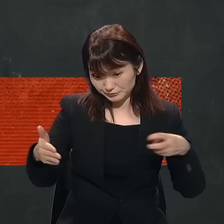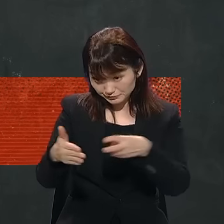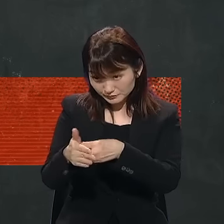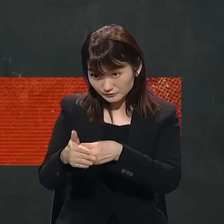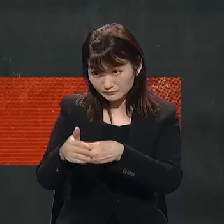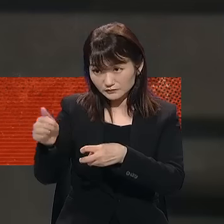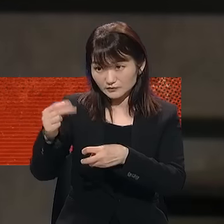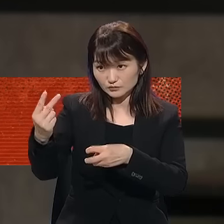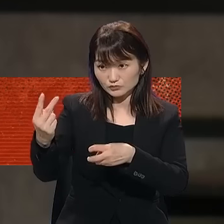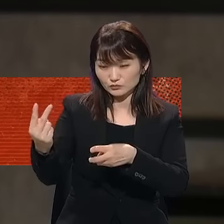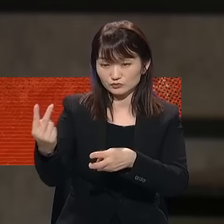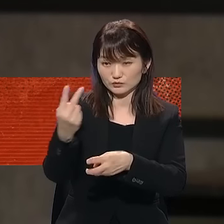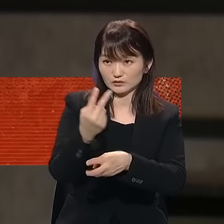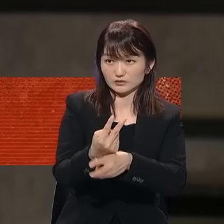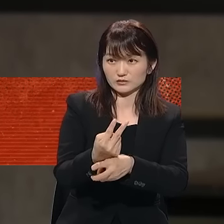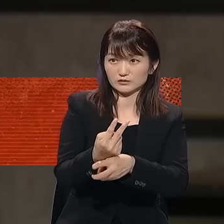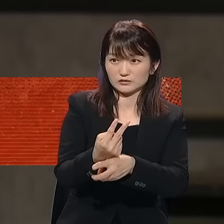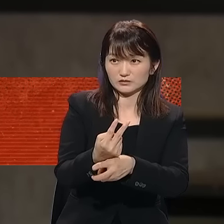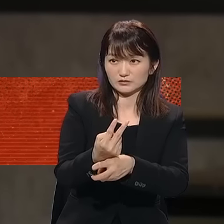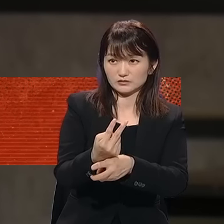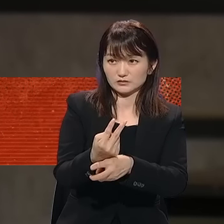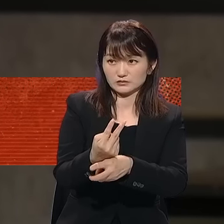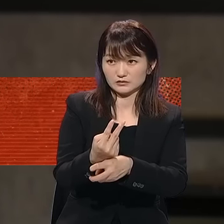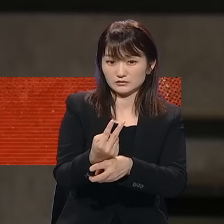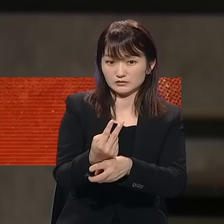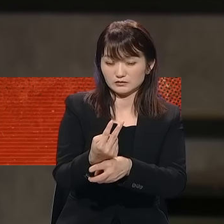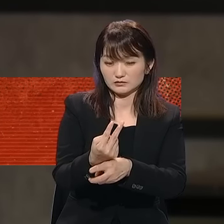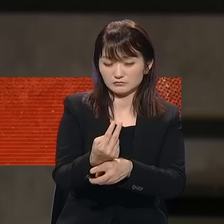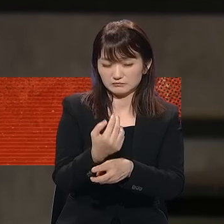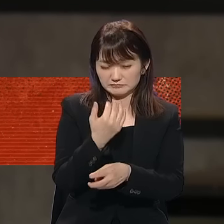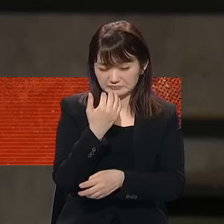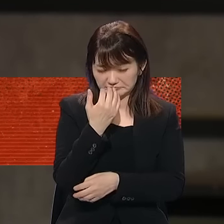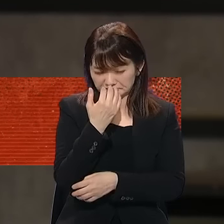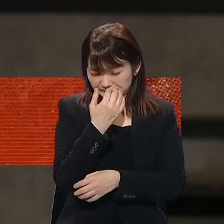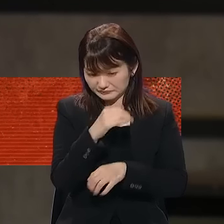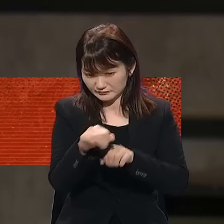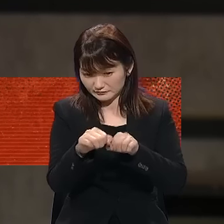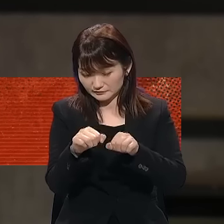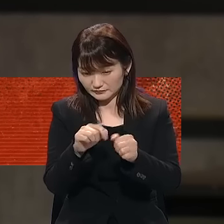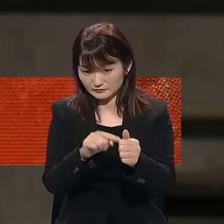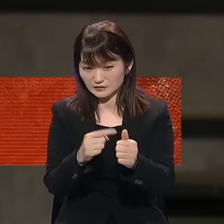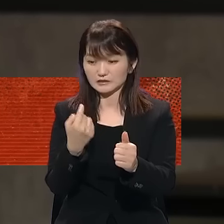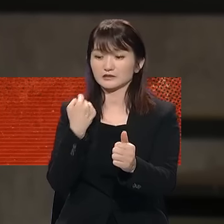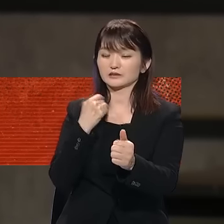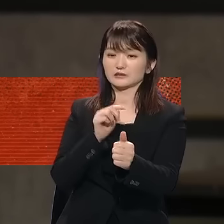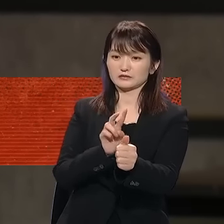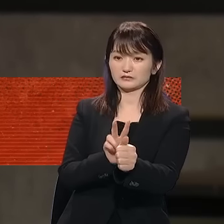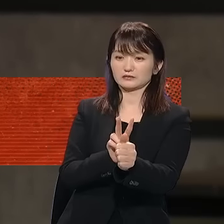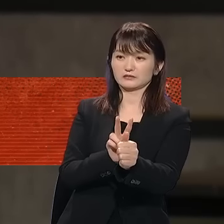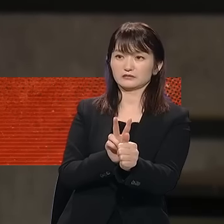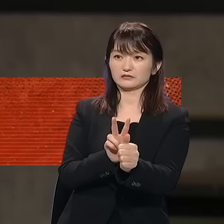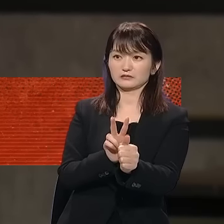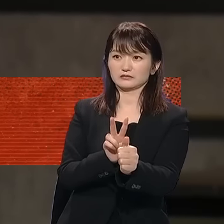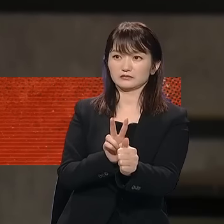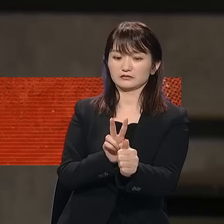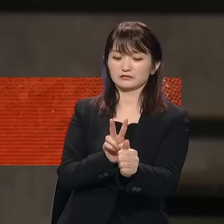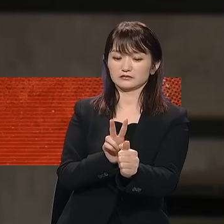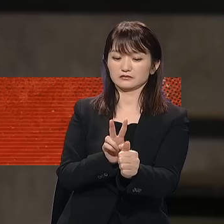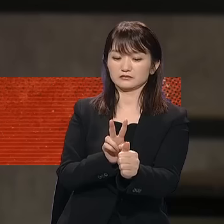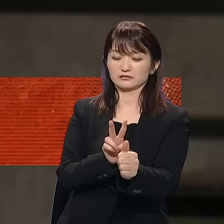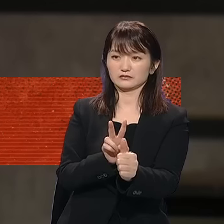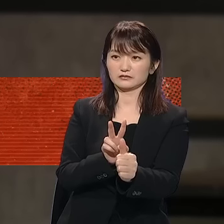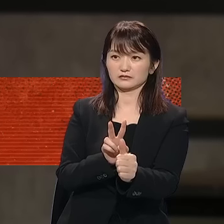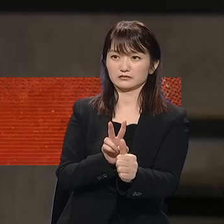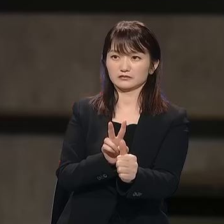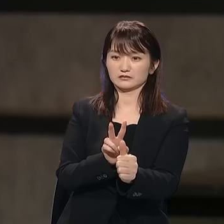명이 탑승해서이 음란 행위를 하고 있는 그 남성 뒤쪽에 이렇게 앉으니까 그때에서야 자기 그